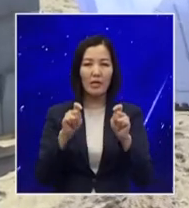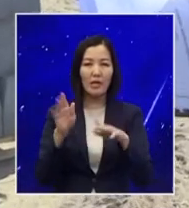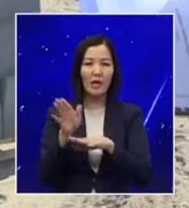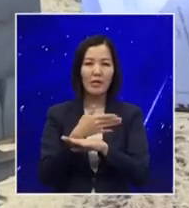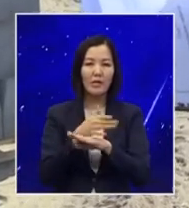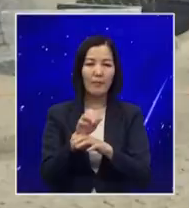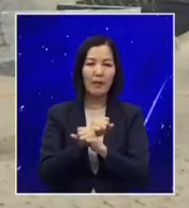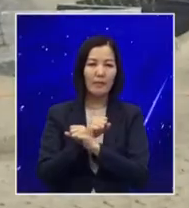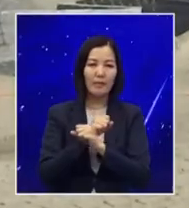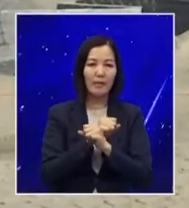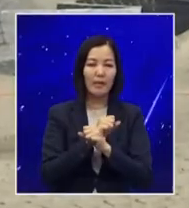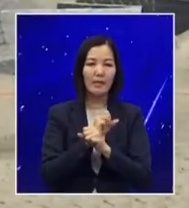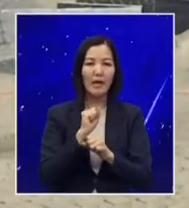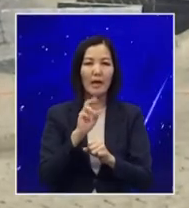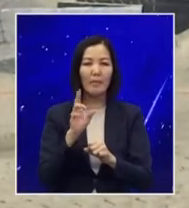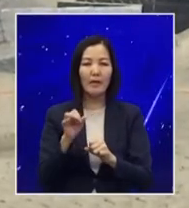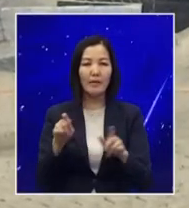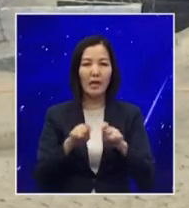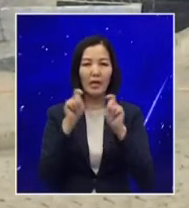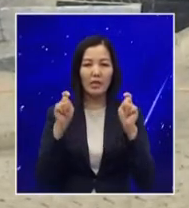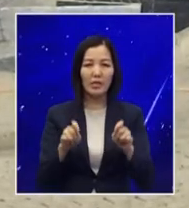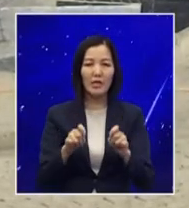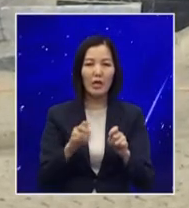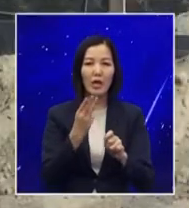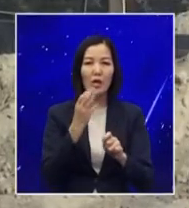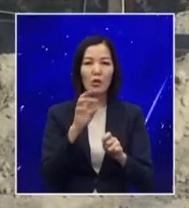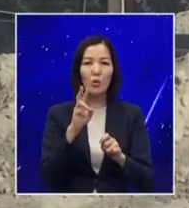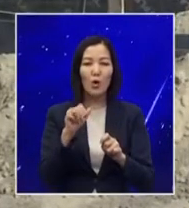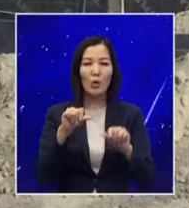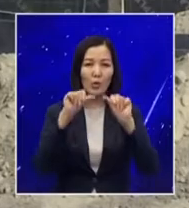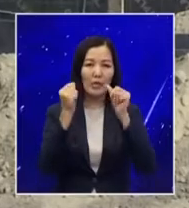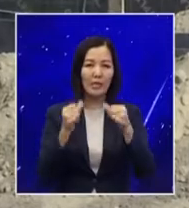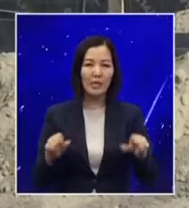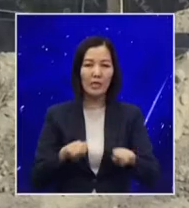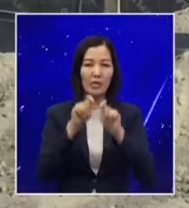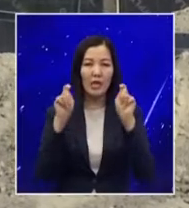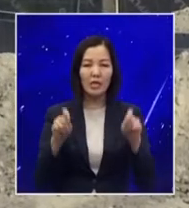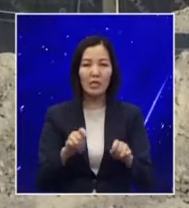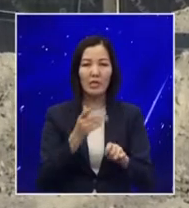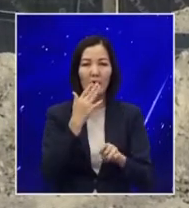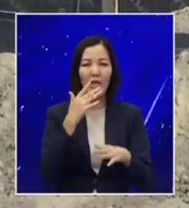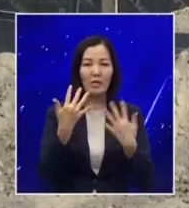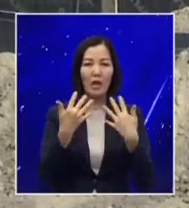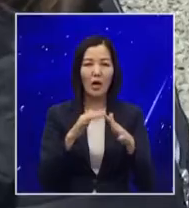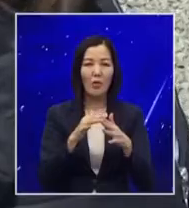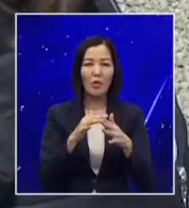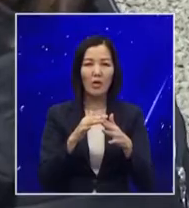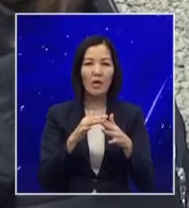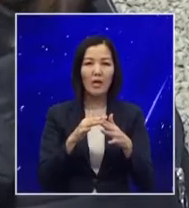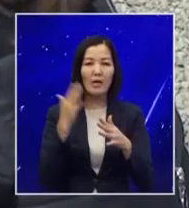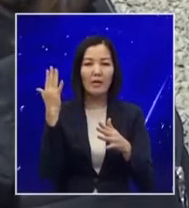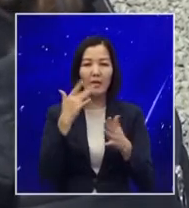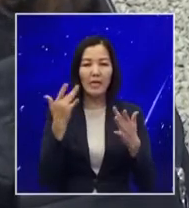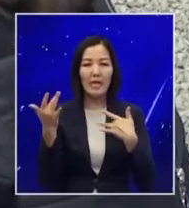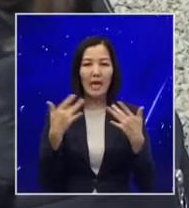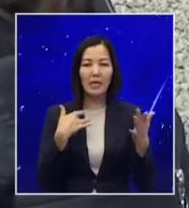айында қолданысқа беріледі. Онда Шоқан Уәлихановтың ескерткіші орнатылады. Жобада сонымен қатар этноауыл, амфитеатр мен мұз айдыны да